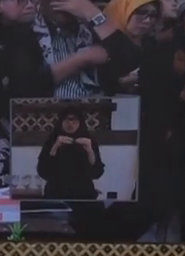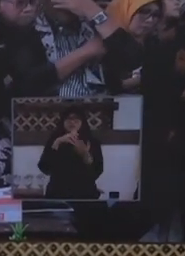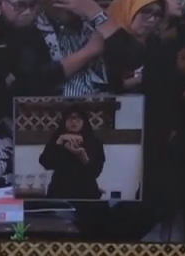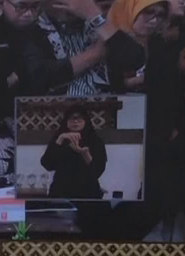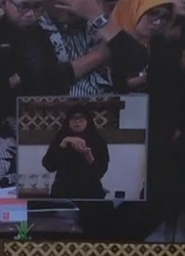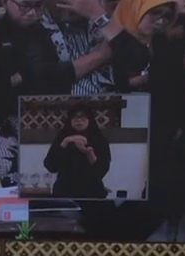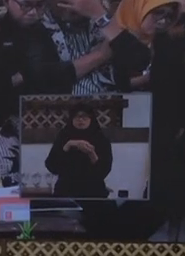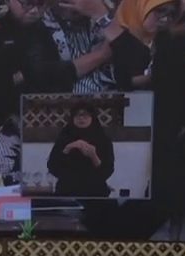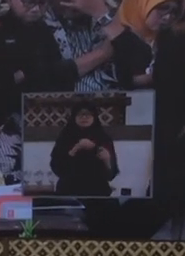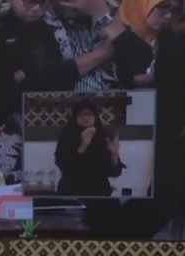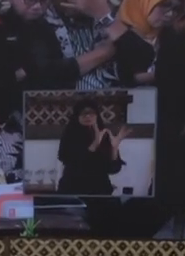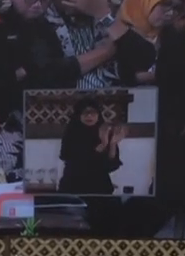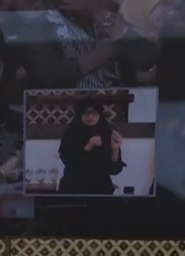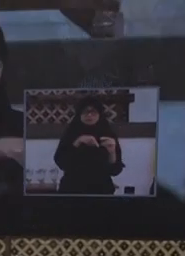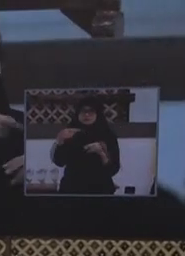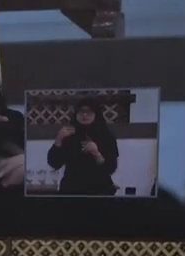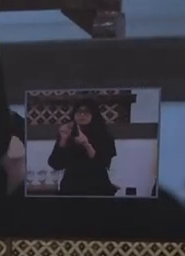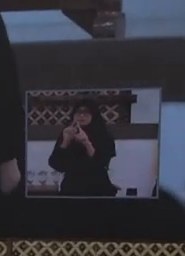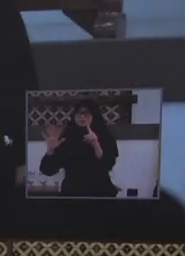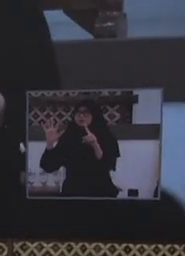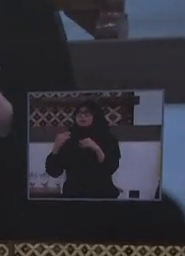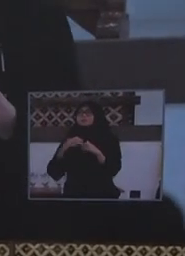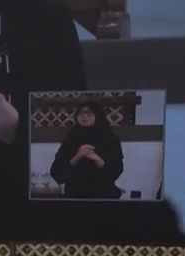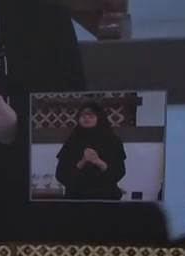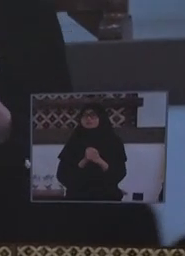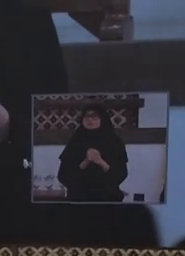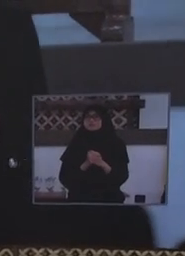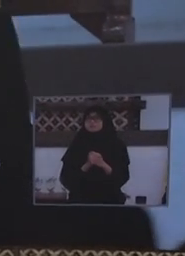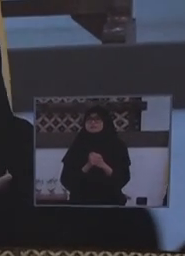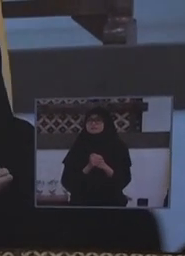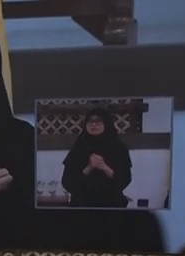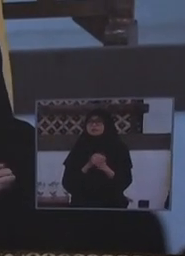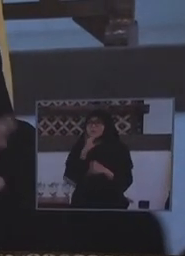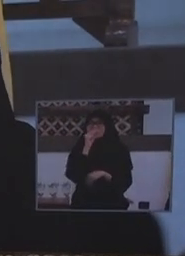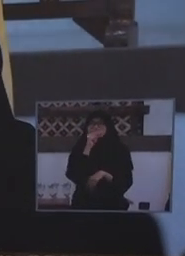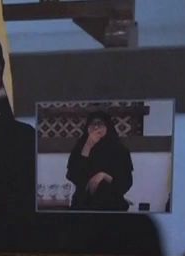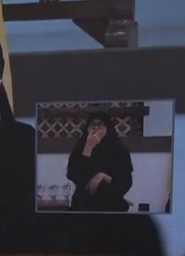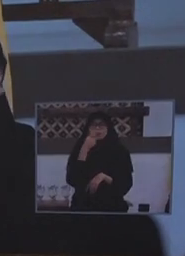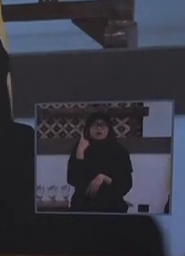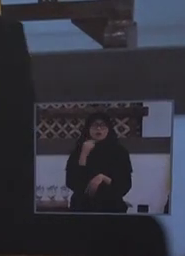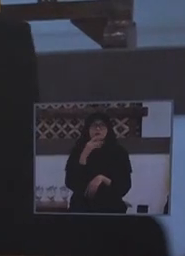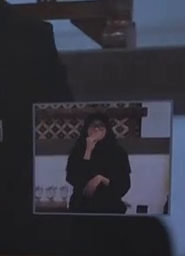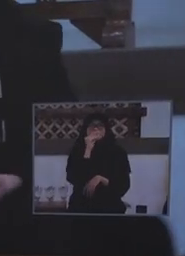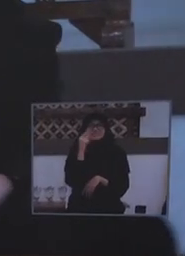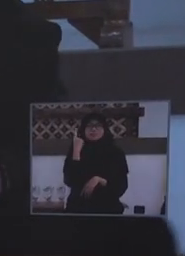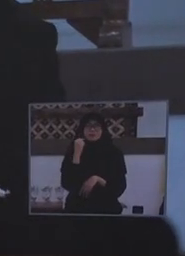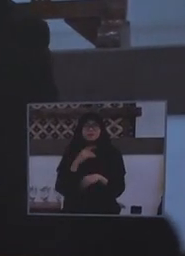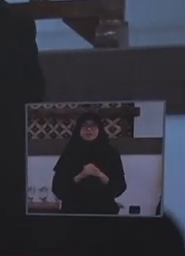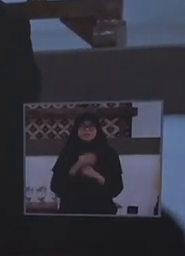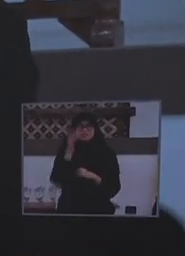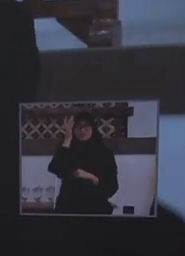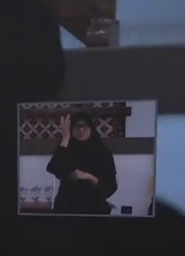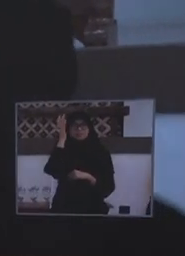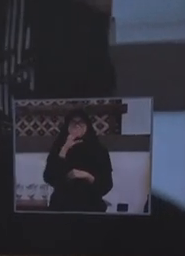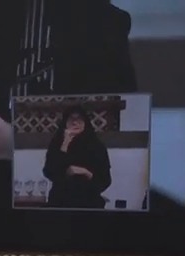menikom migunakan bahasa Indonesia sebatas gampil dan gamblang kanggem kita sedoyo. Gih, ngoten